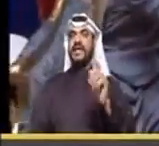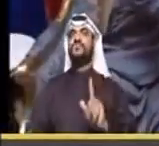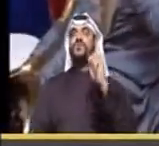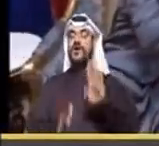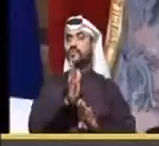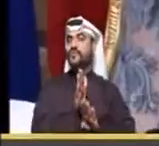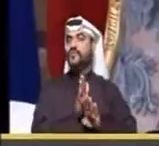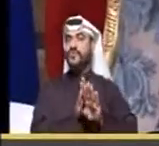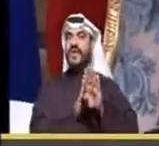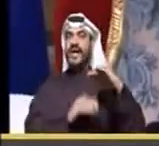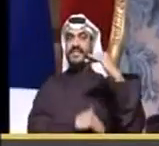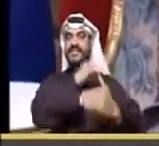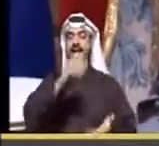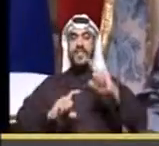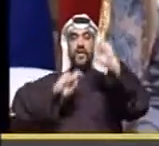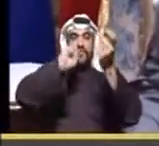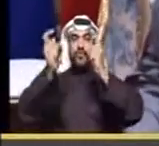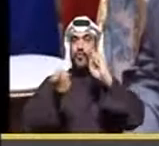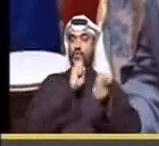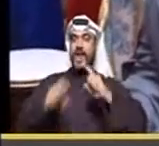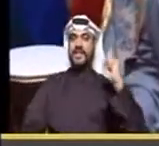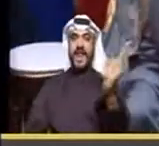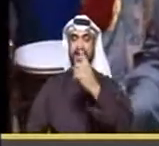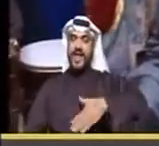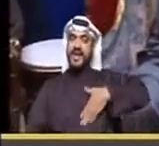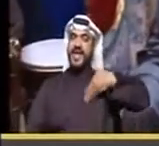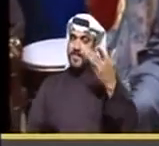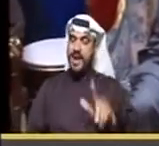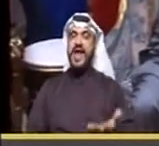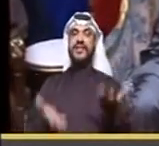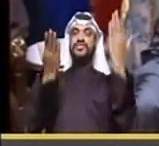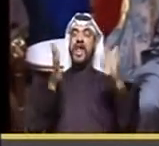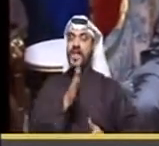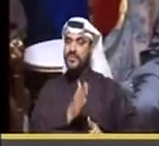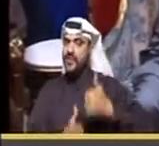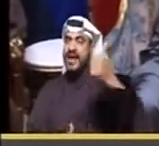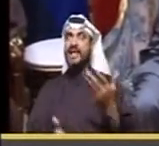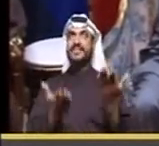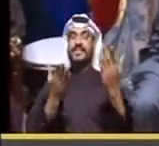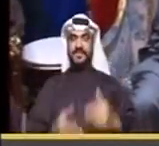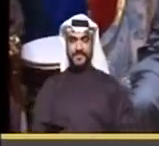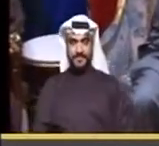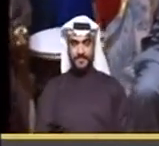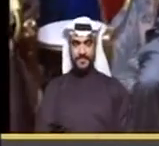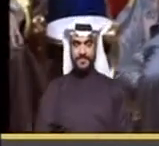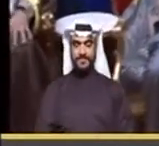أعلى الإنجازات في البطولات العالمية، متمنيا لهم سموه دوام التوفيق والسداد.